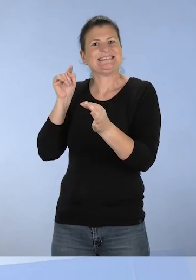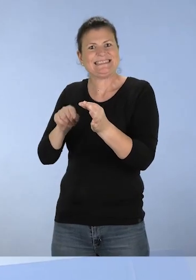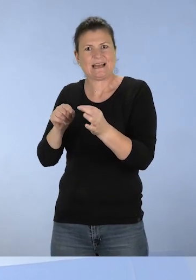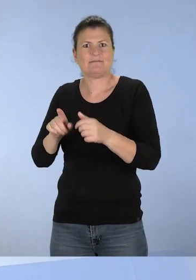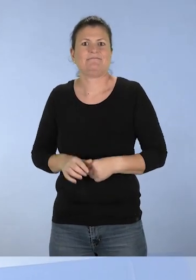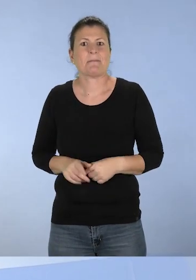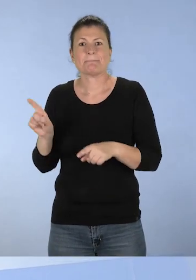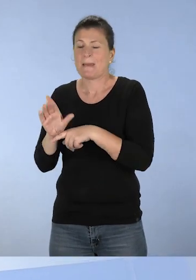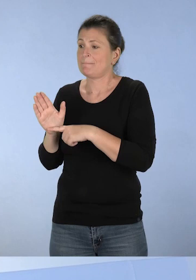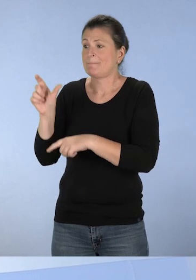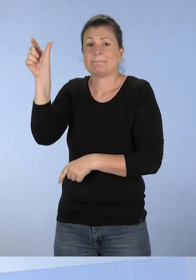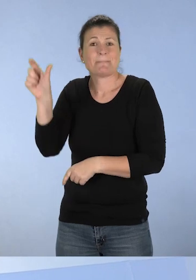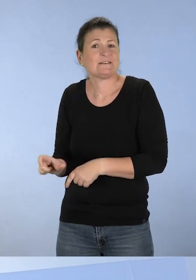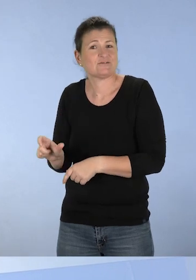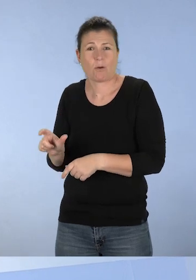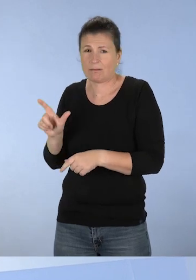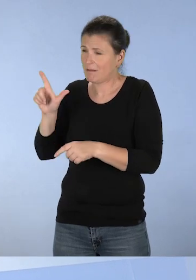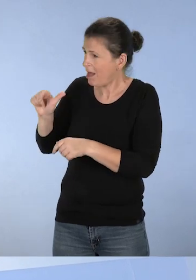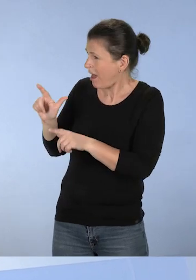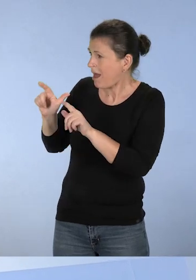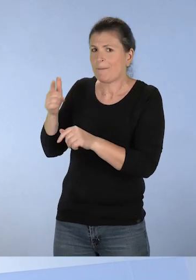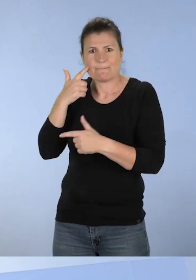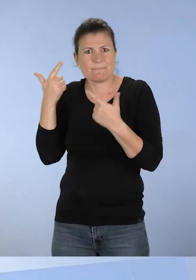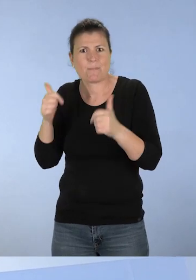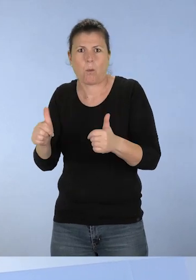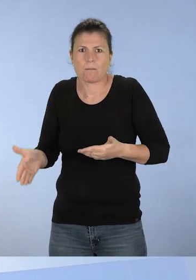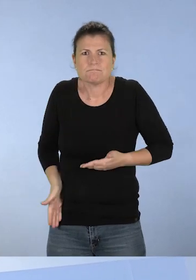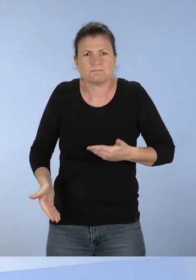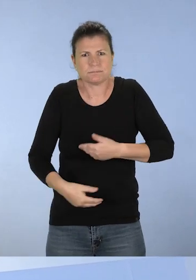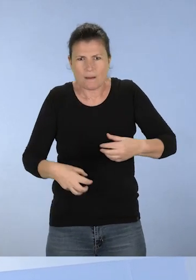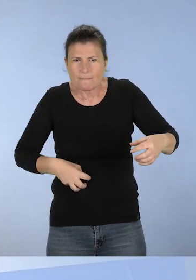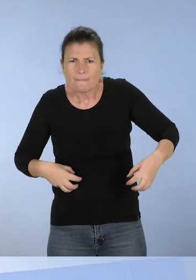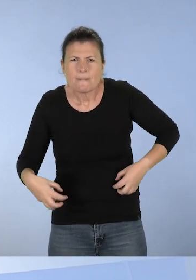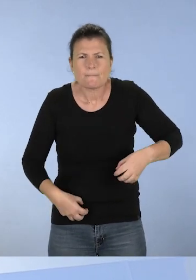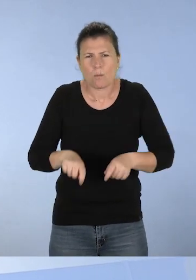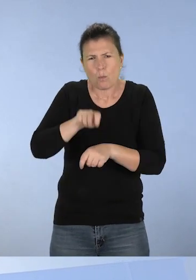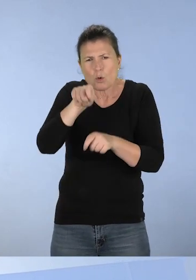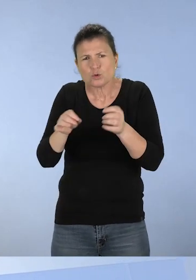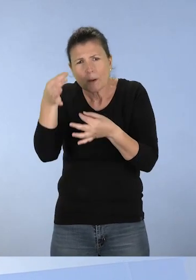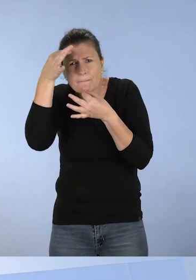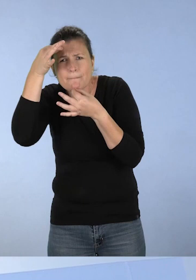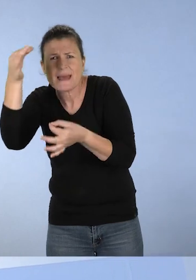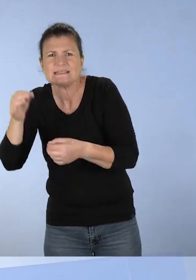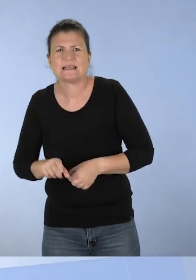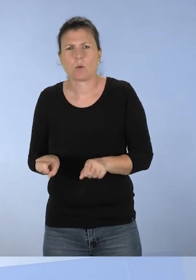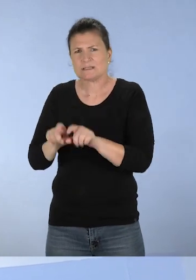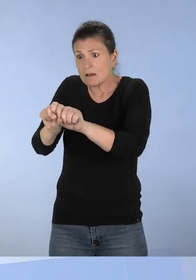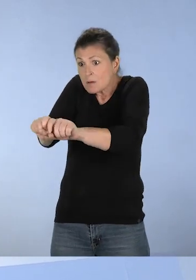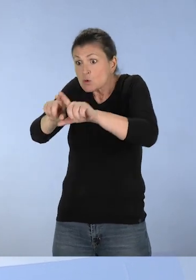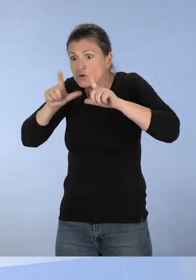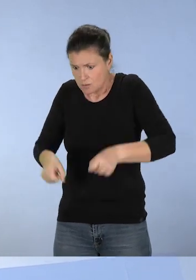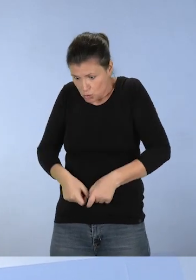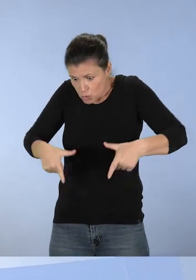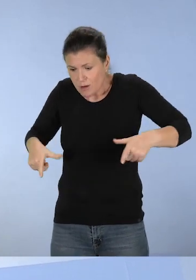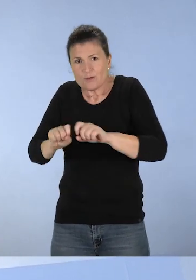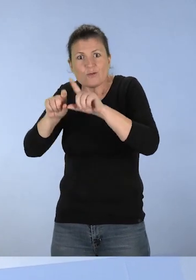pour le reste, nous avons représenté un personnage en entier afin de localiser les organes génitaux dans le corps et d'en mesurer leurs dimensions. À côté, nous avons